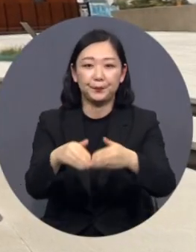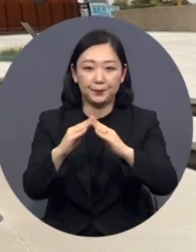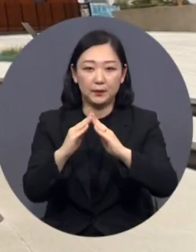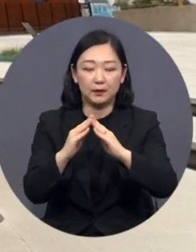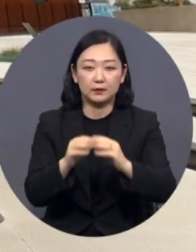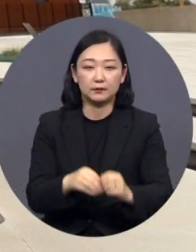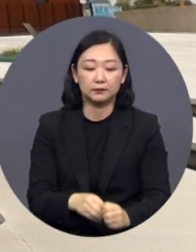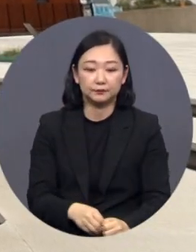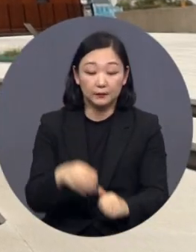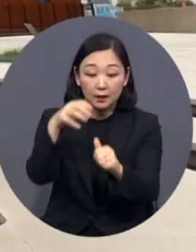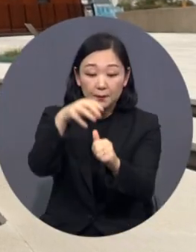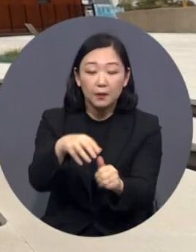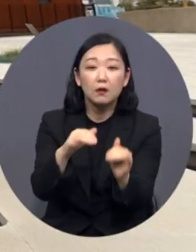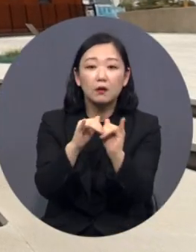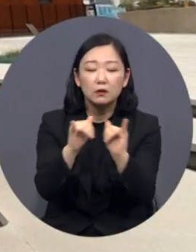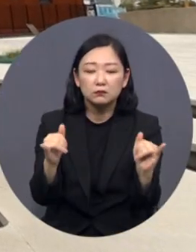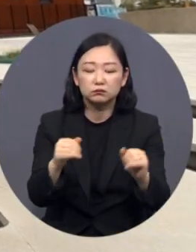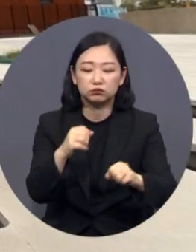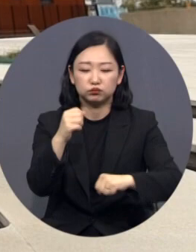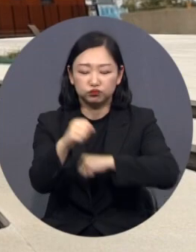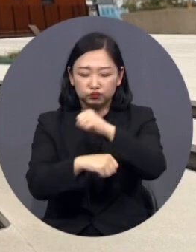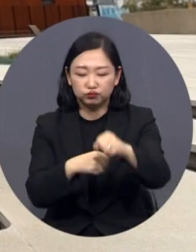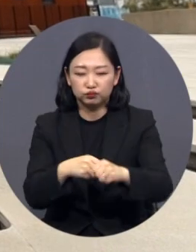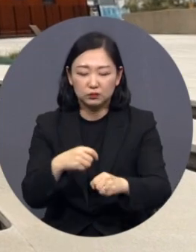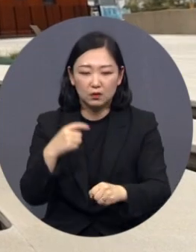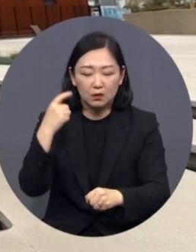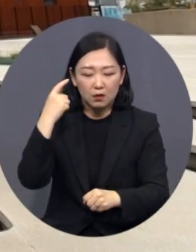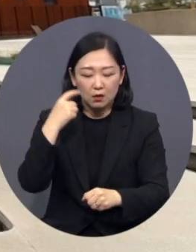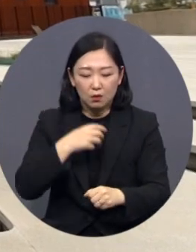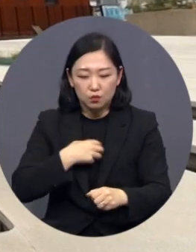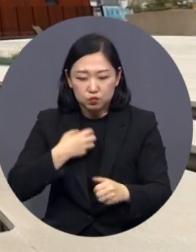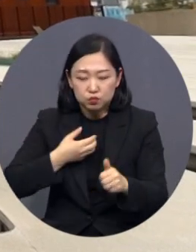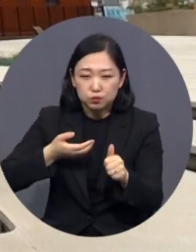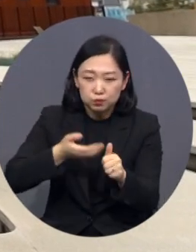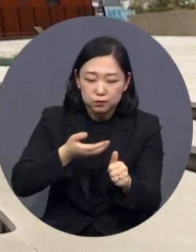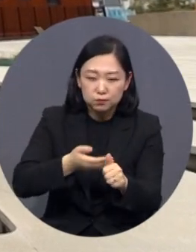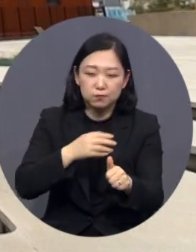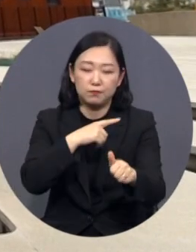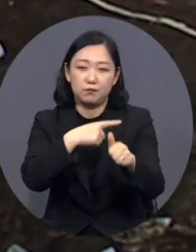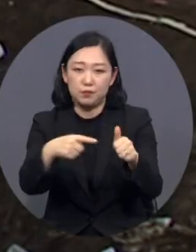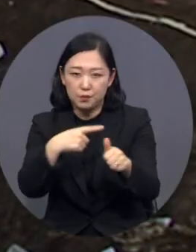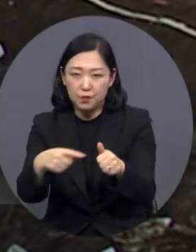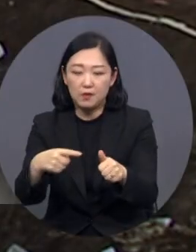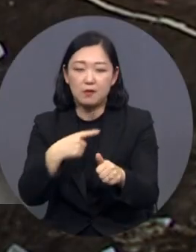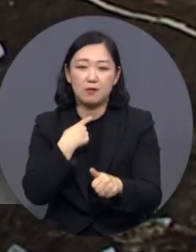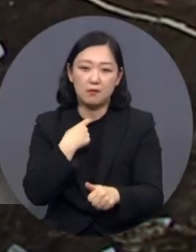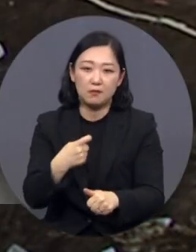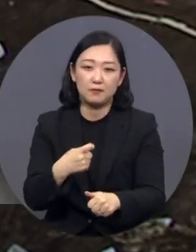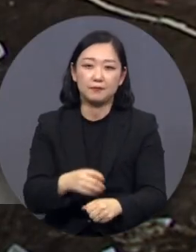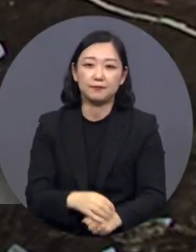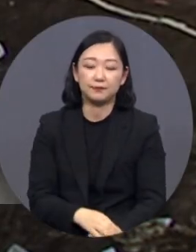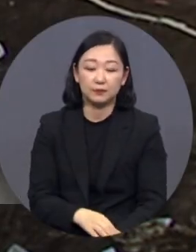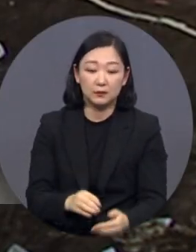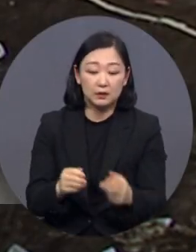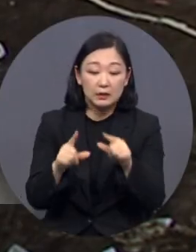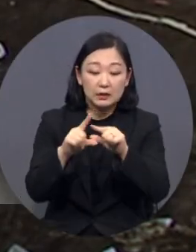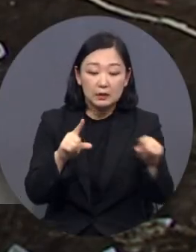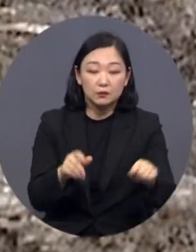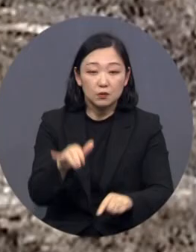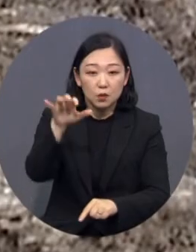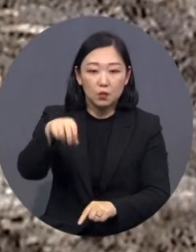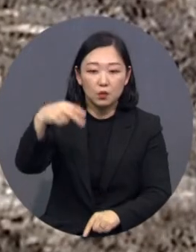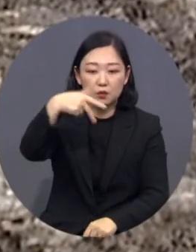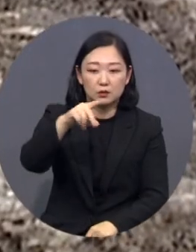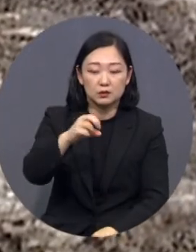수용소에 갇힌 사람들은 무자비한 고문을 당하거나 학살 됐습니다 일부는 현재 제주 국제 공항인 정뜨르